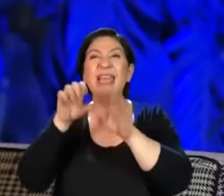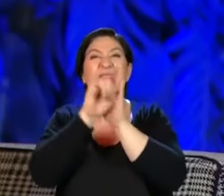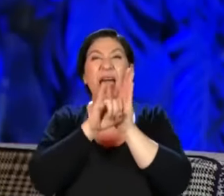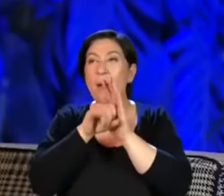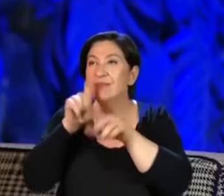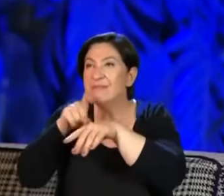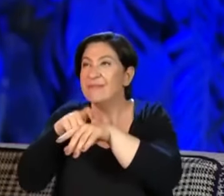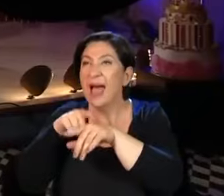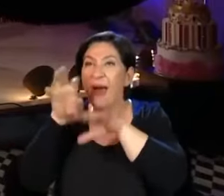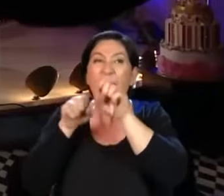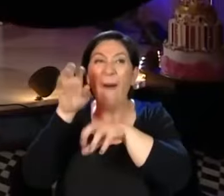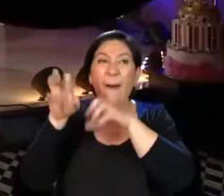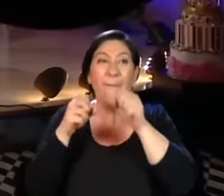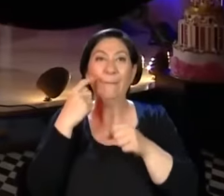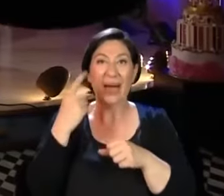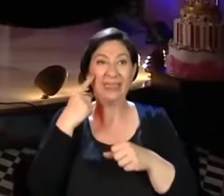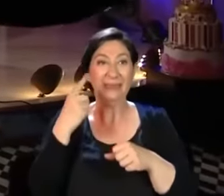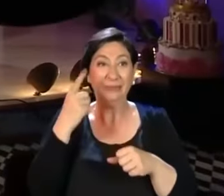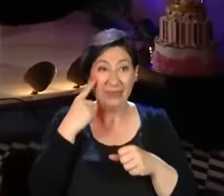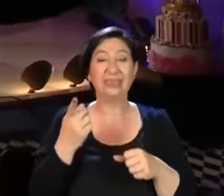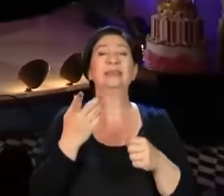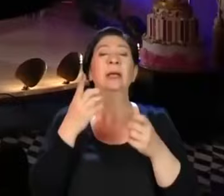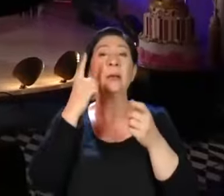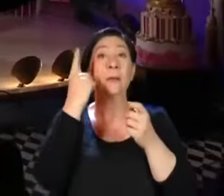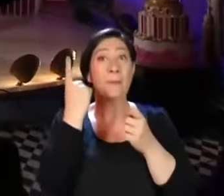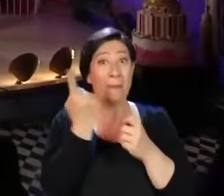görüntülerini e diye